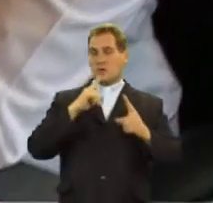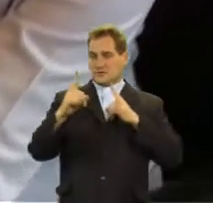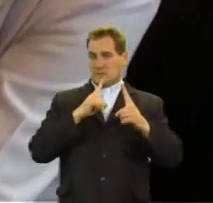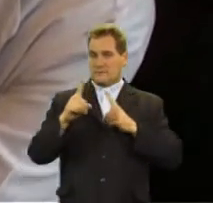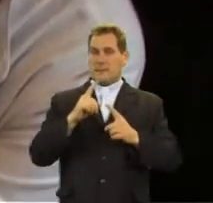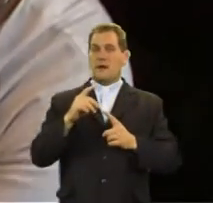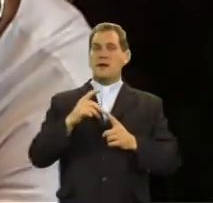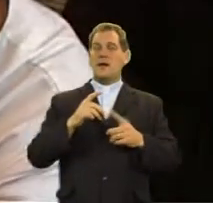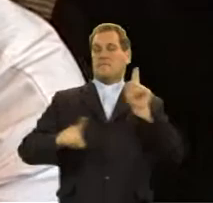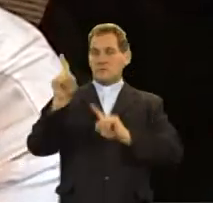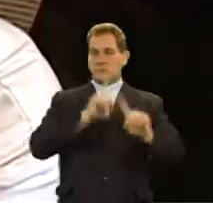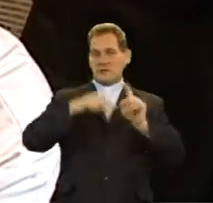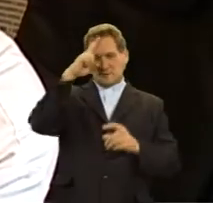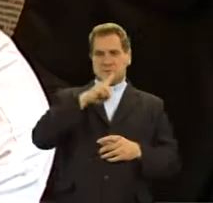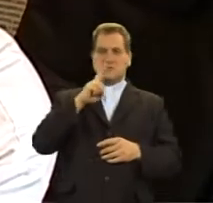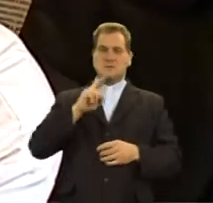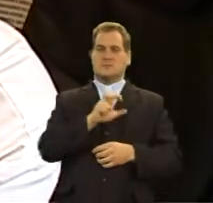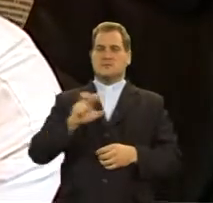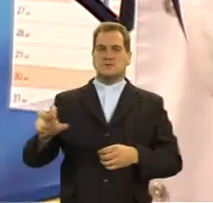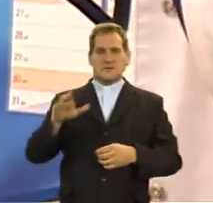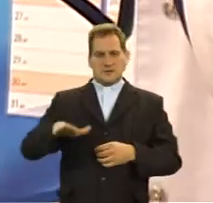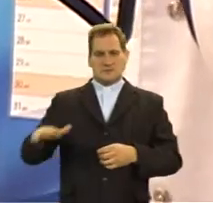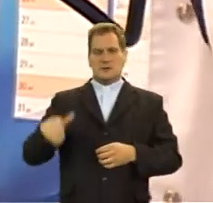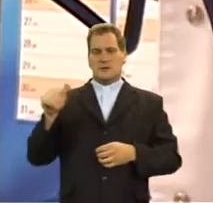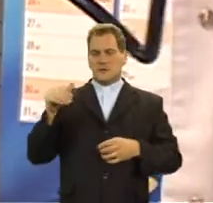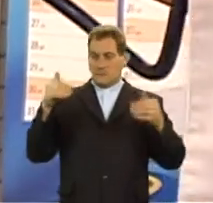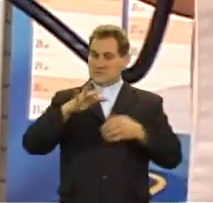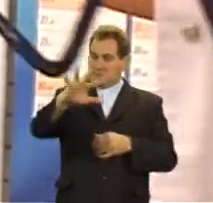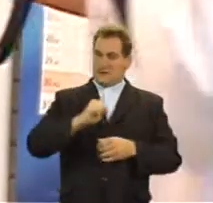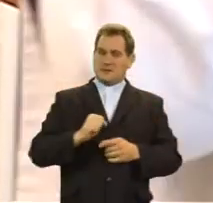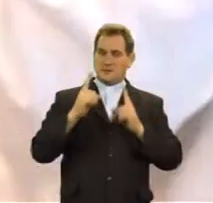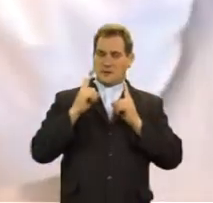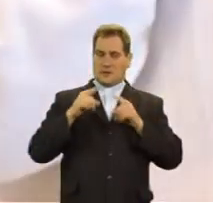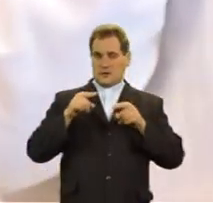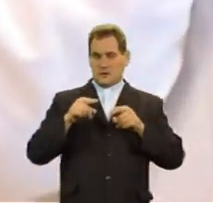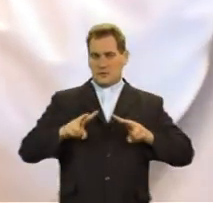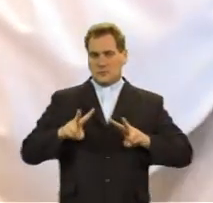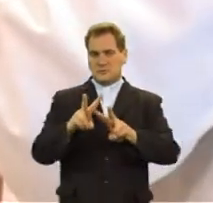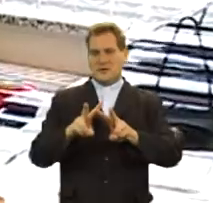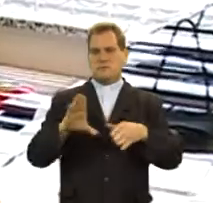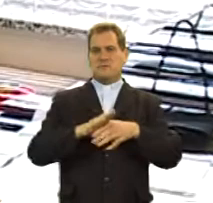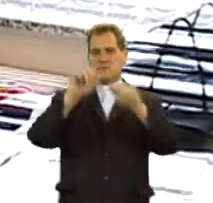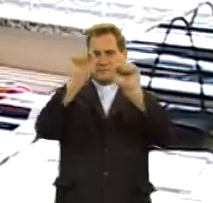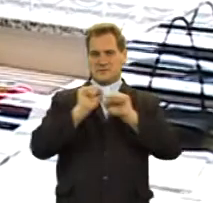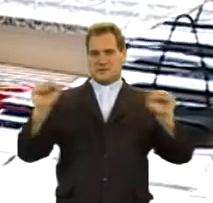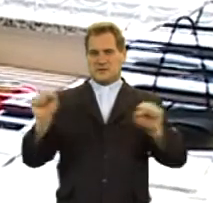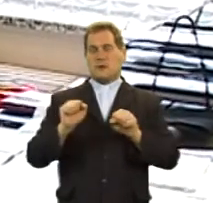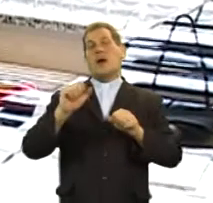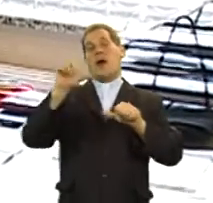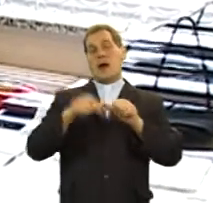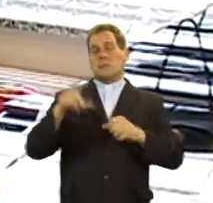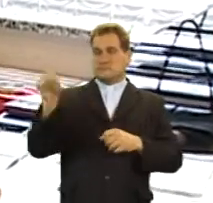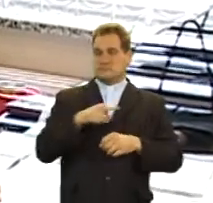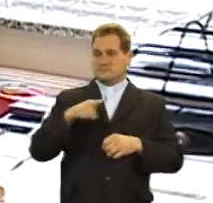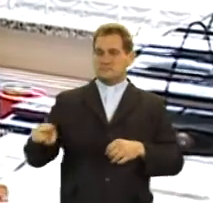wątpliwości rodziców, czy dziecko może brać udział w zajęciach WF-u oraz czy powinno zrezygnować z konkretnych ćwiczeń. O zwolnieniach nie ma